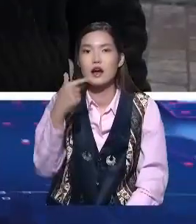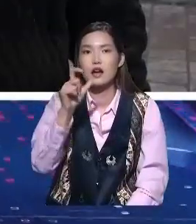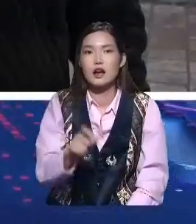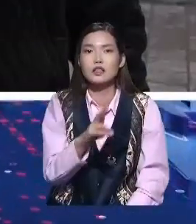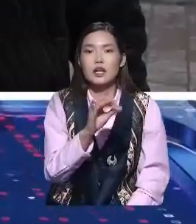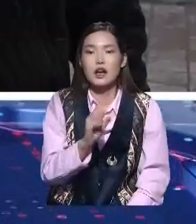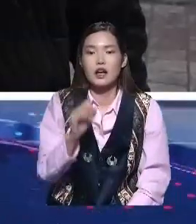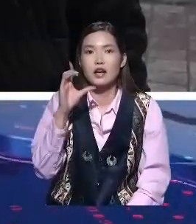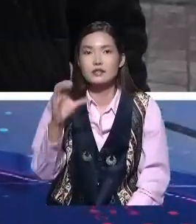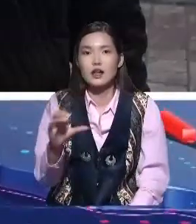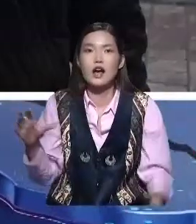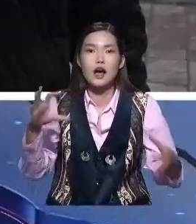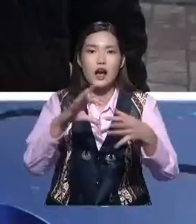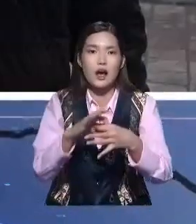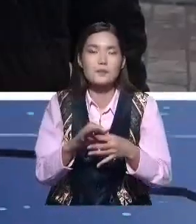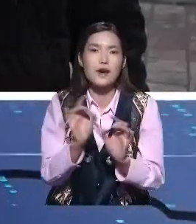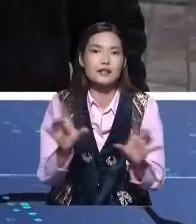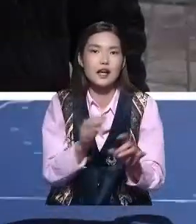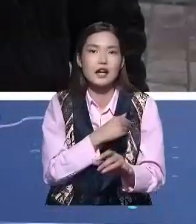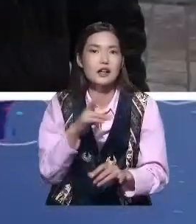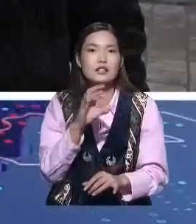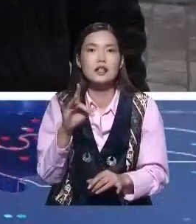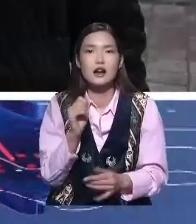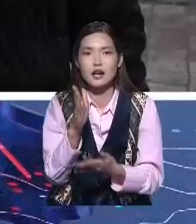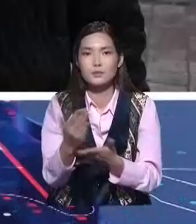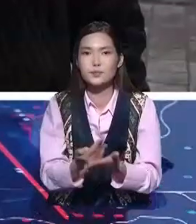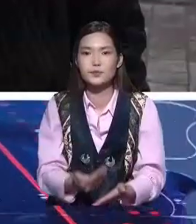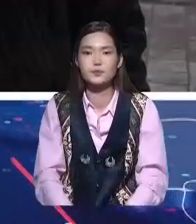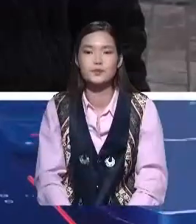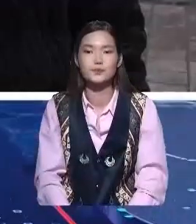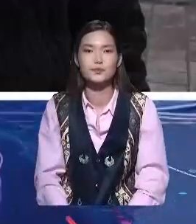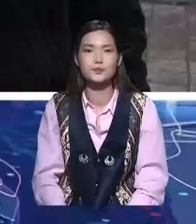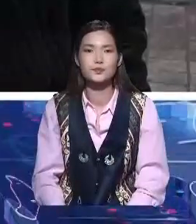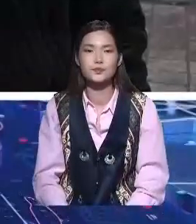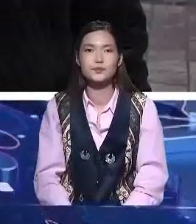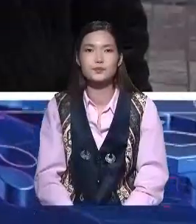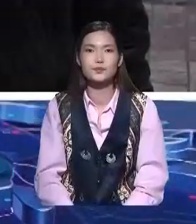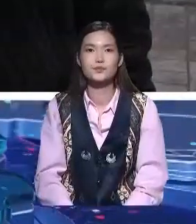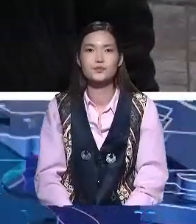Санай байланысқа шығып баяндап бергелі тұр. Заңғар, сіз эфирдесіз.